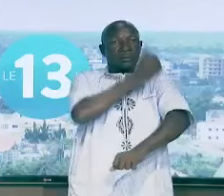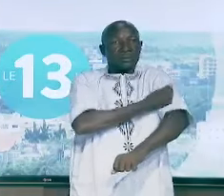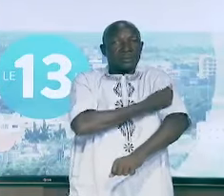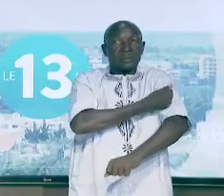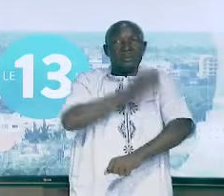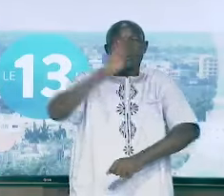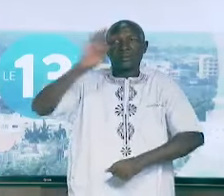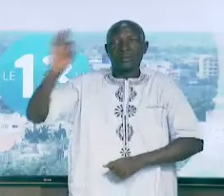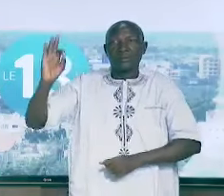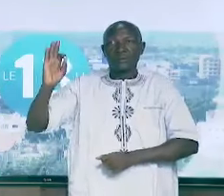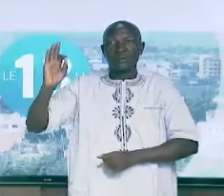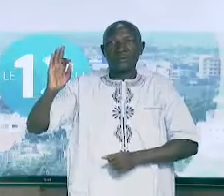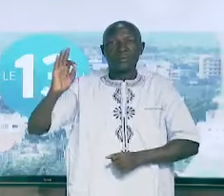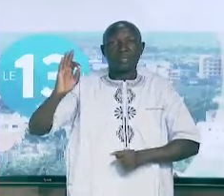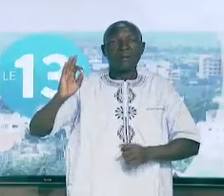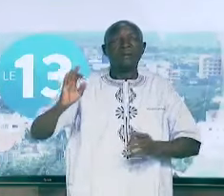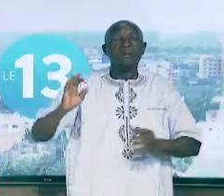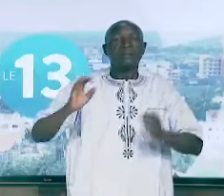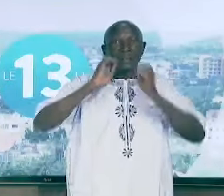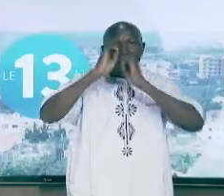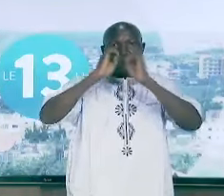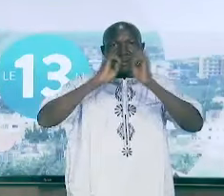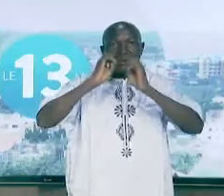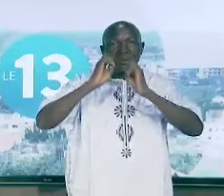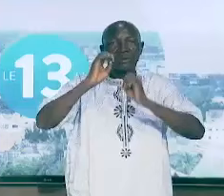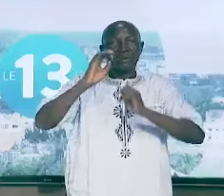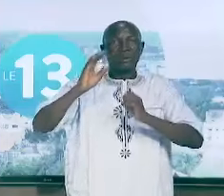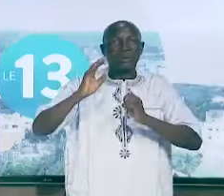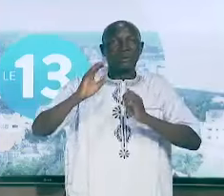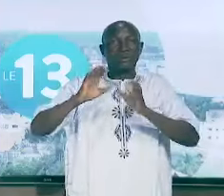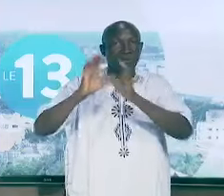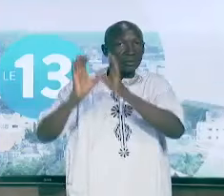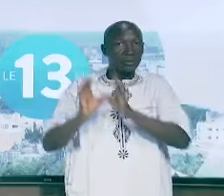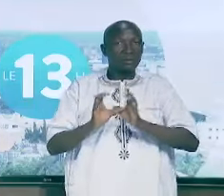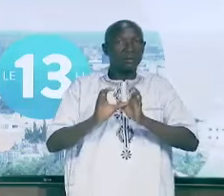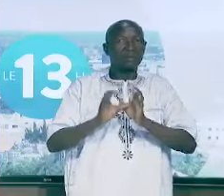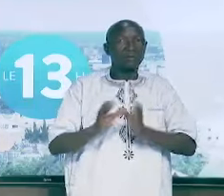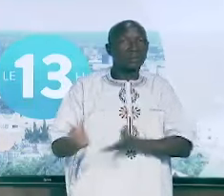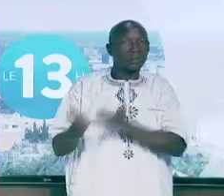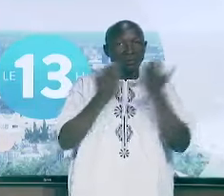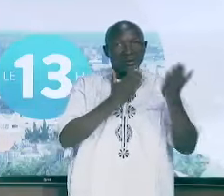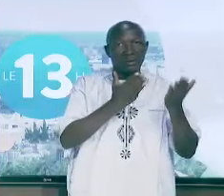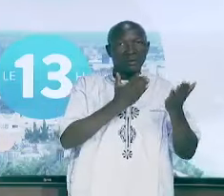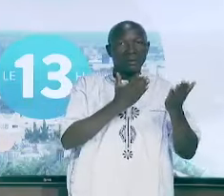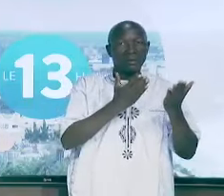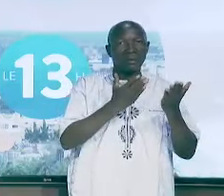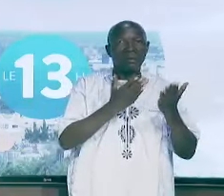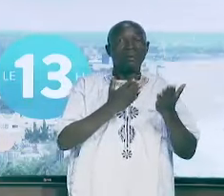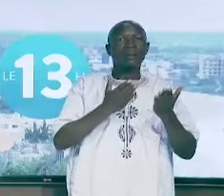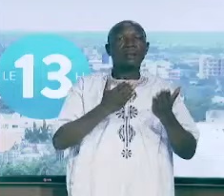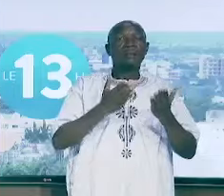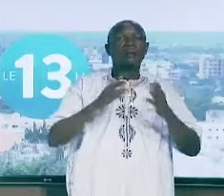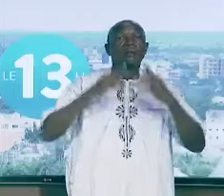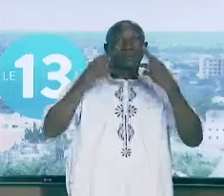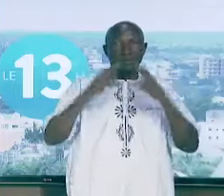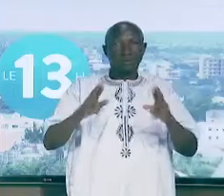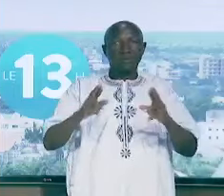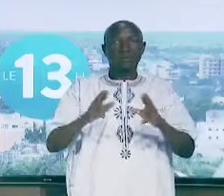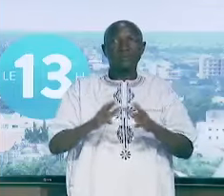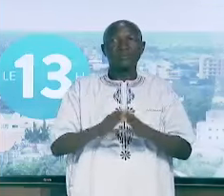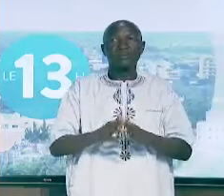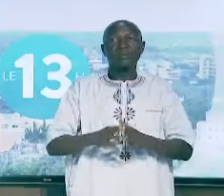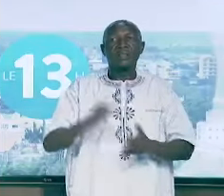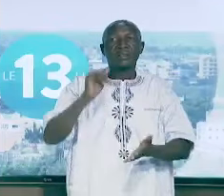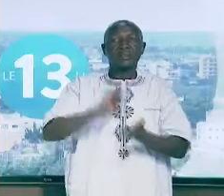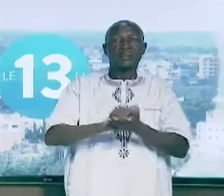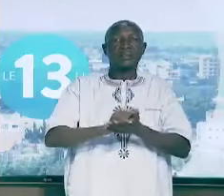Faso, échanger sur notre coopération et voir dans quelle mesure on peut y apporter des réponses de plus en plus appropriées. Cette audience